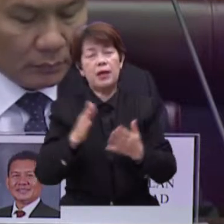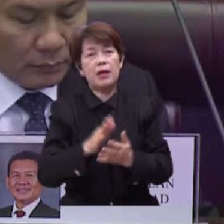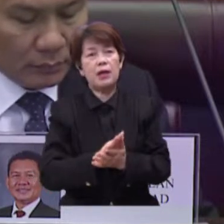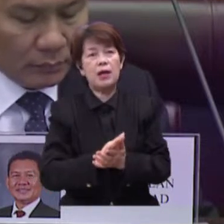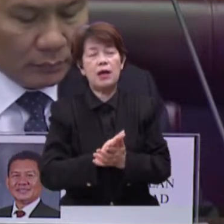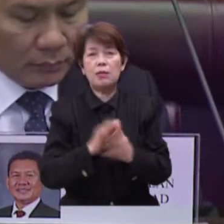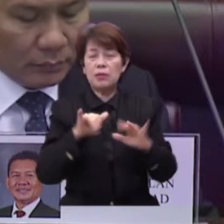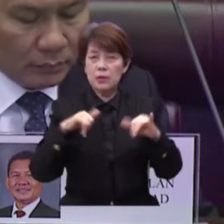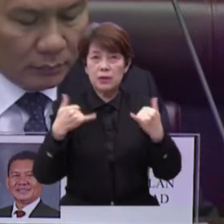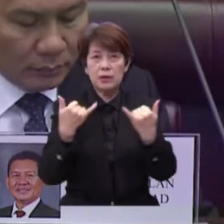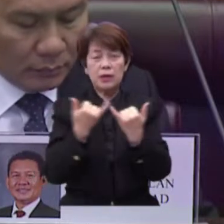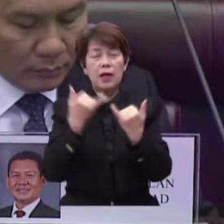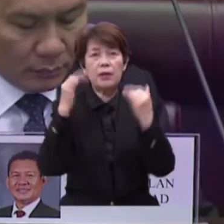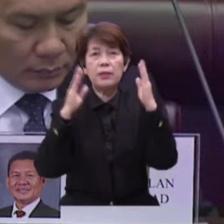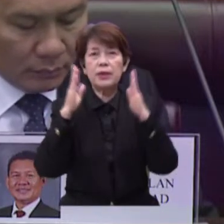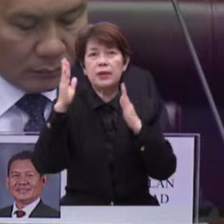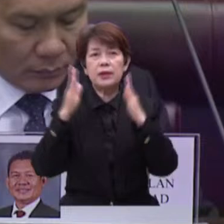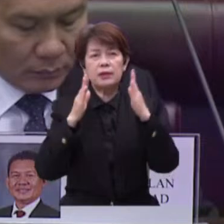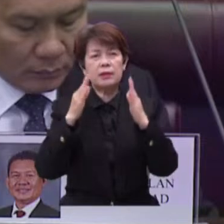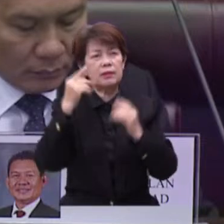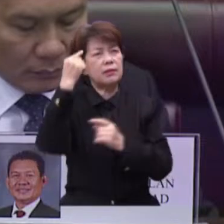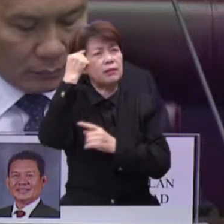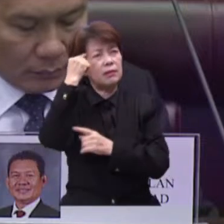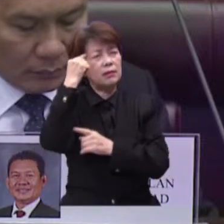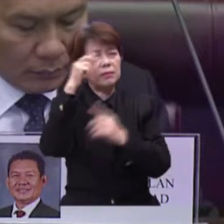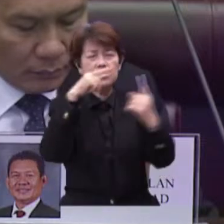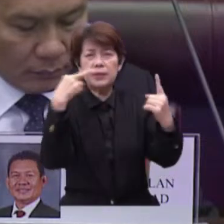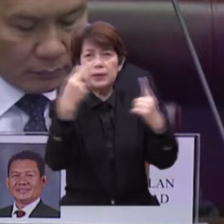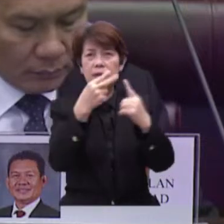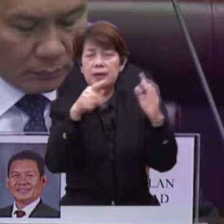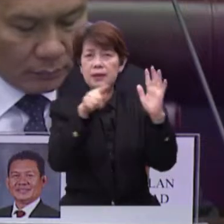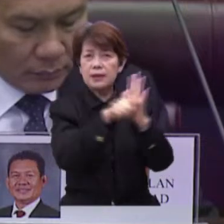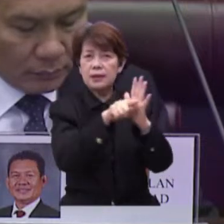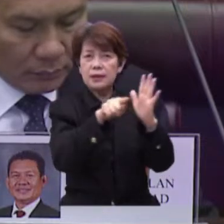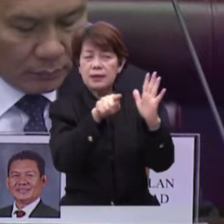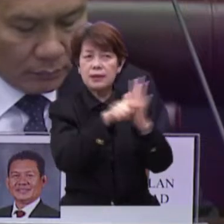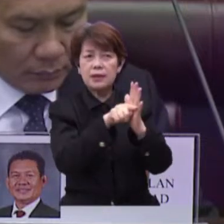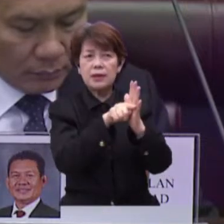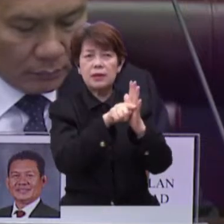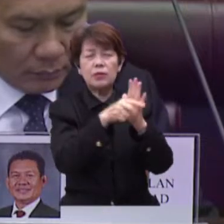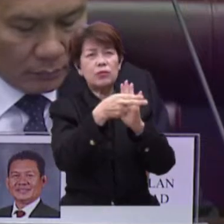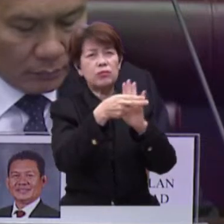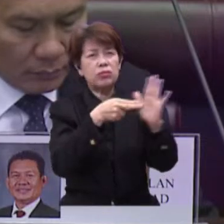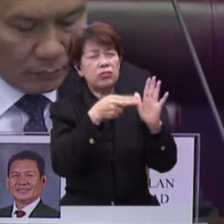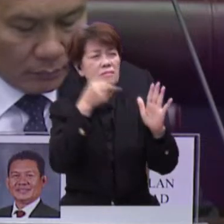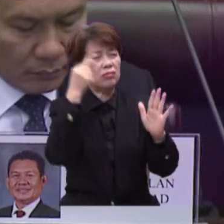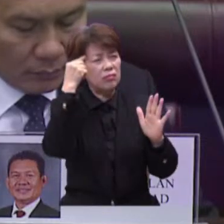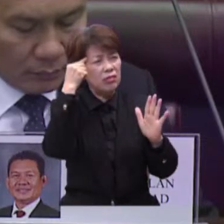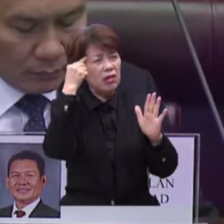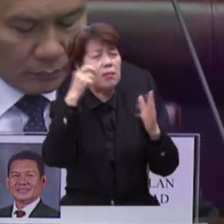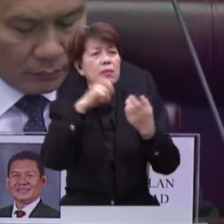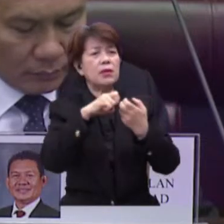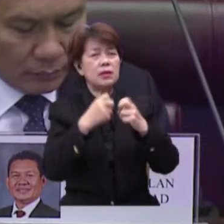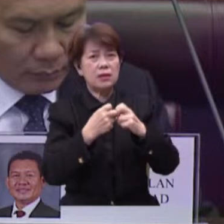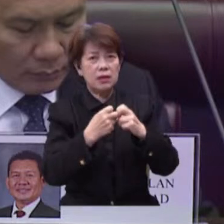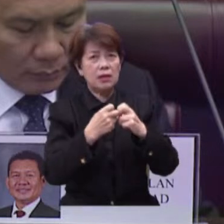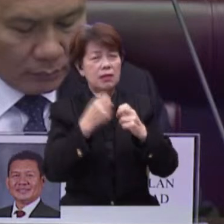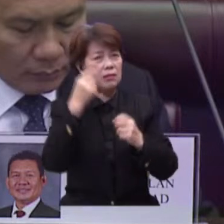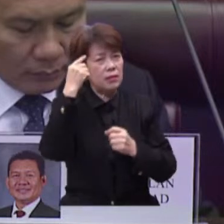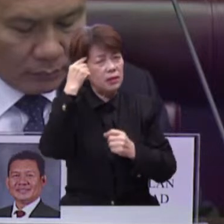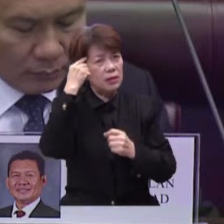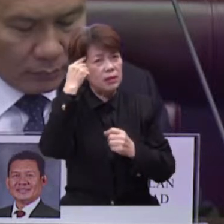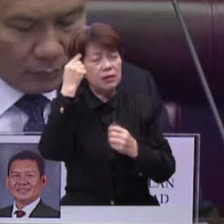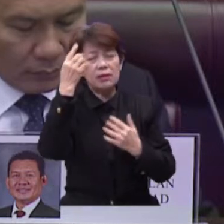mempunyai persepsi negatif terhadap individu yang mempunyai masalah kesehatan mental